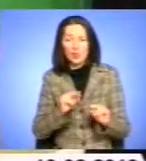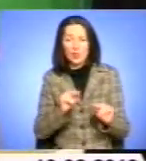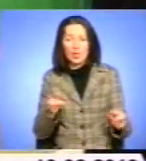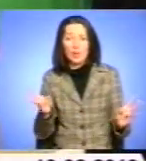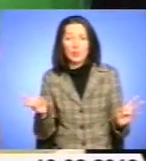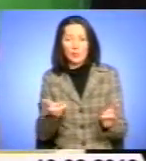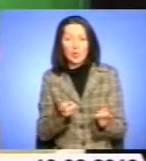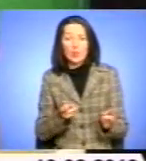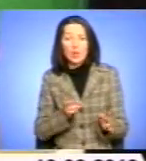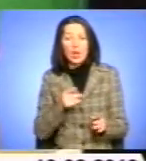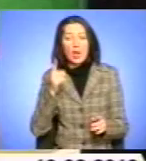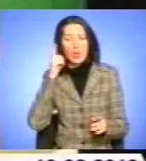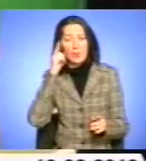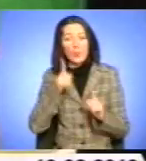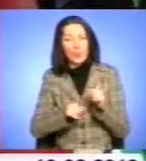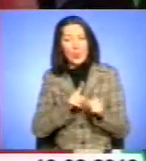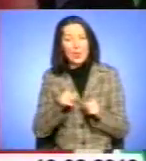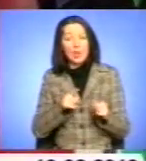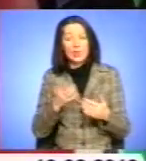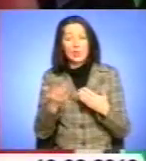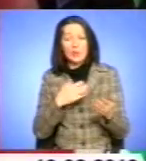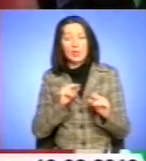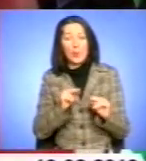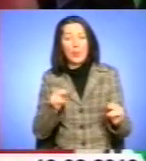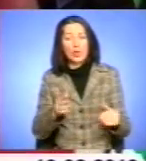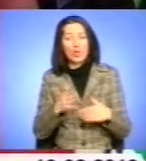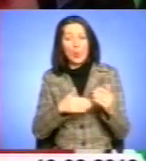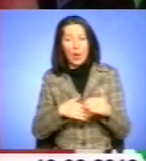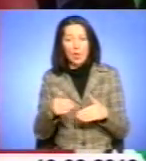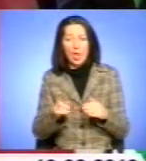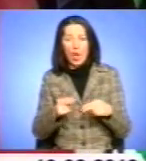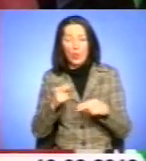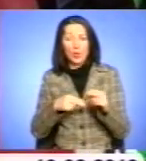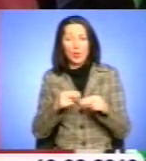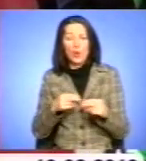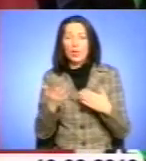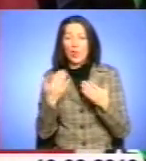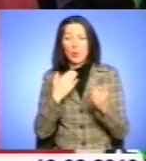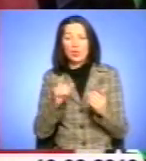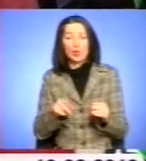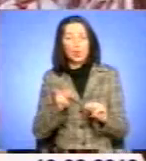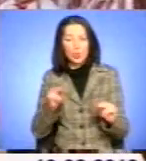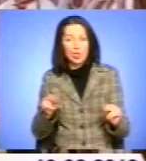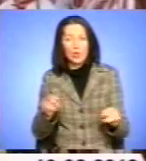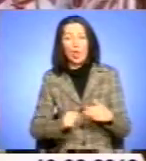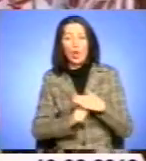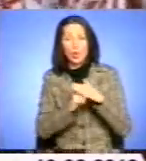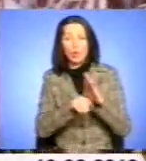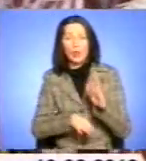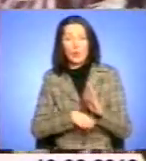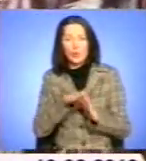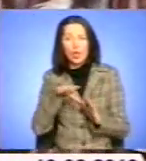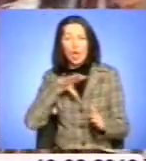переосмислити ставлення до педагогічної практики. Будувати роботу, бесіду з учнем на основі високих духовних цінностей допомагали